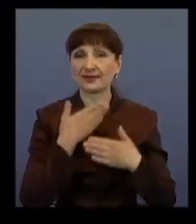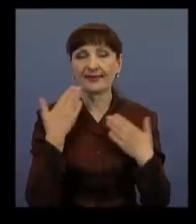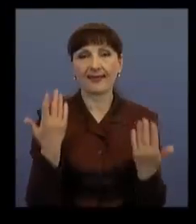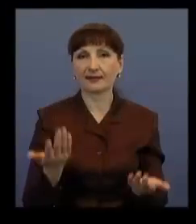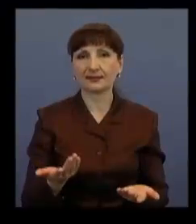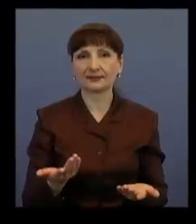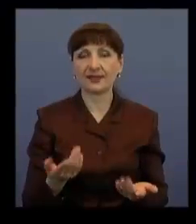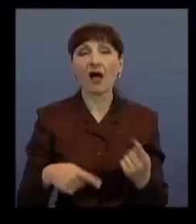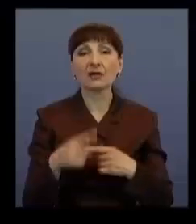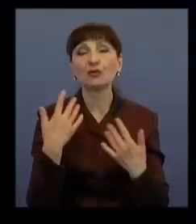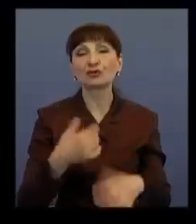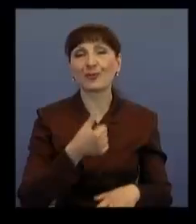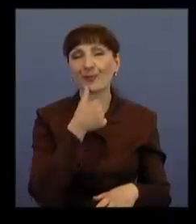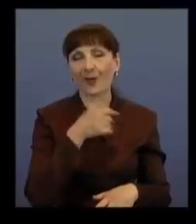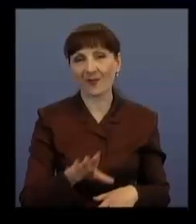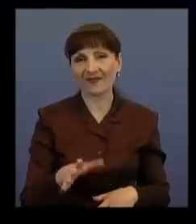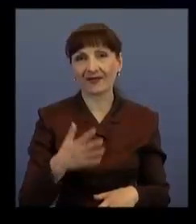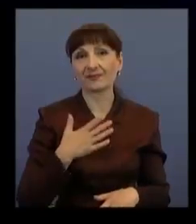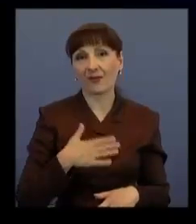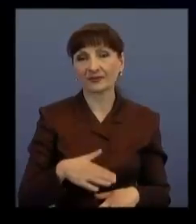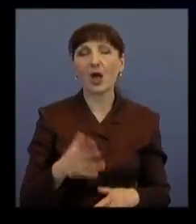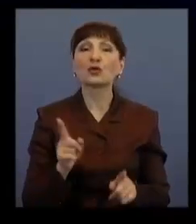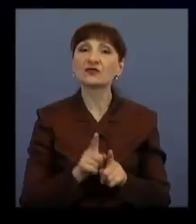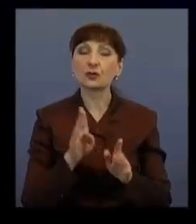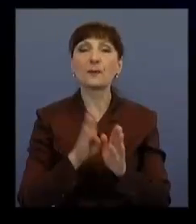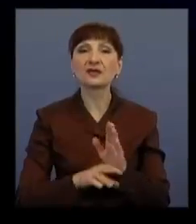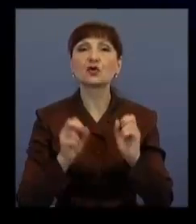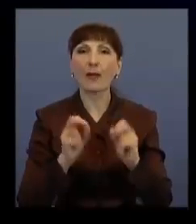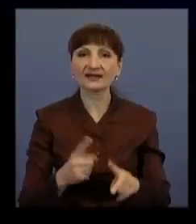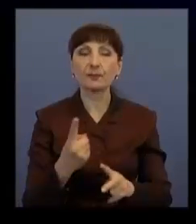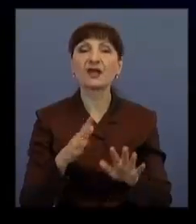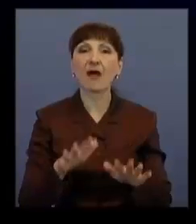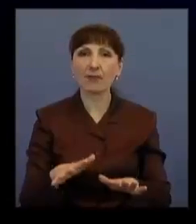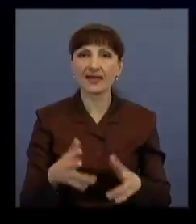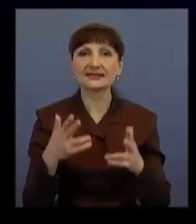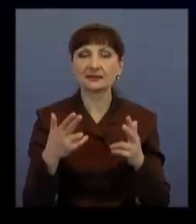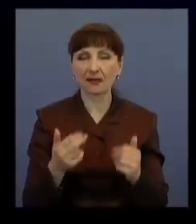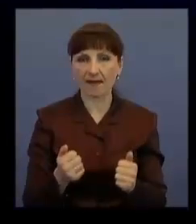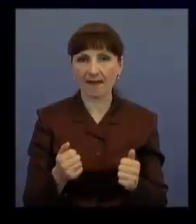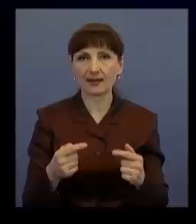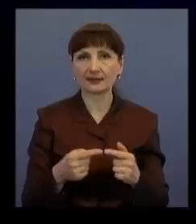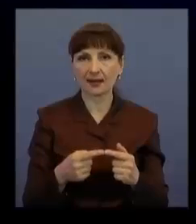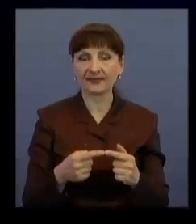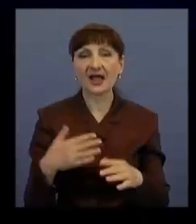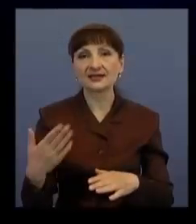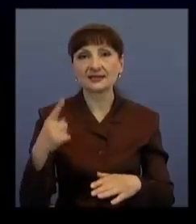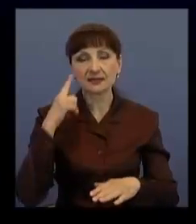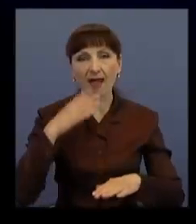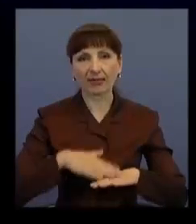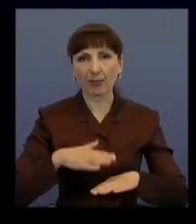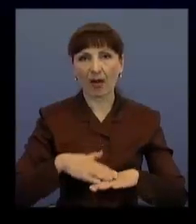необходимости. Они уже были к этому готовы. Безопасность всегда, по-моему, безопасность, была на первом месте. Да, это однозначно. Со стороны